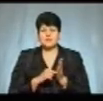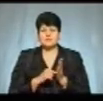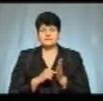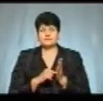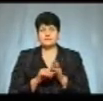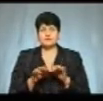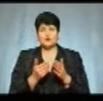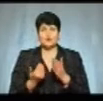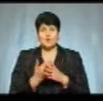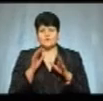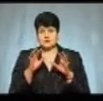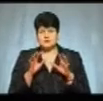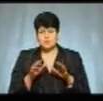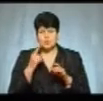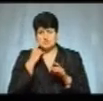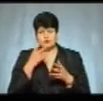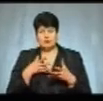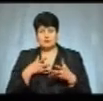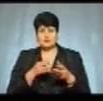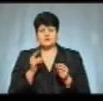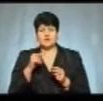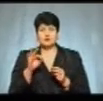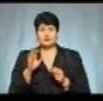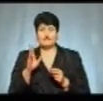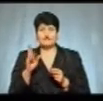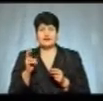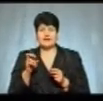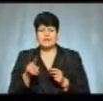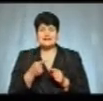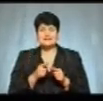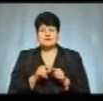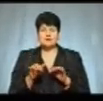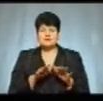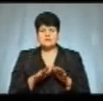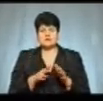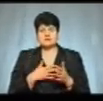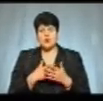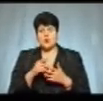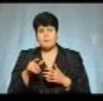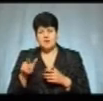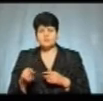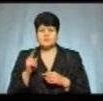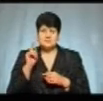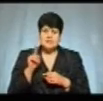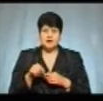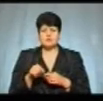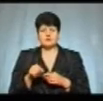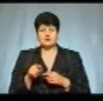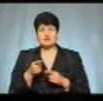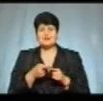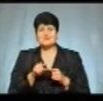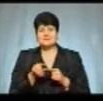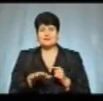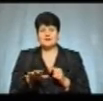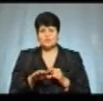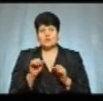під дію нового закону про оцінку впливу на довкілля. Така діяльність оцінюється і громадськості для того, щоб знати, чи на певній території